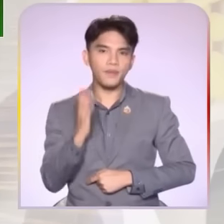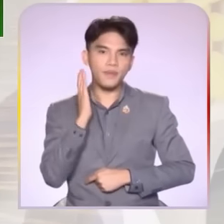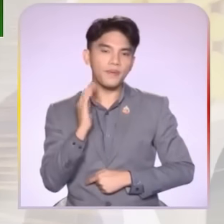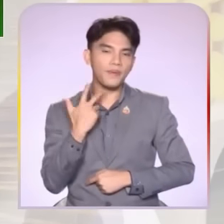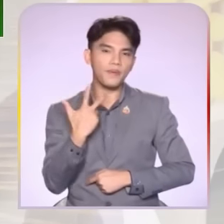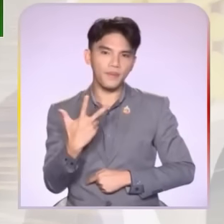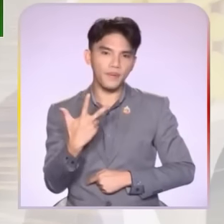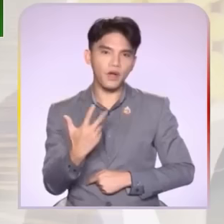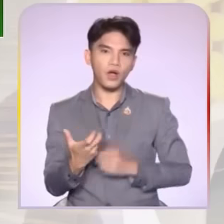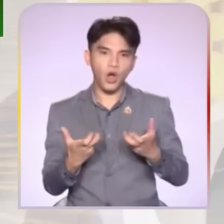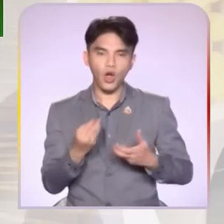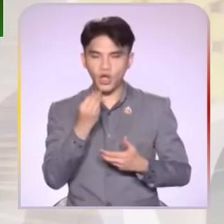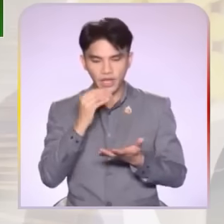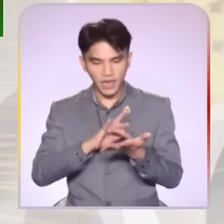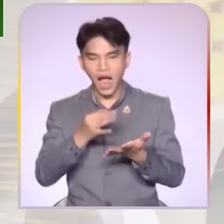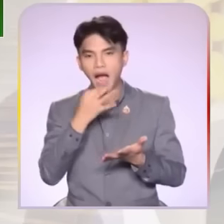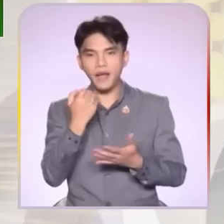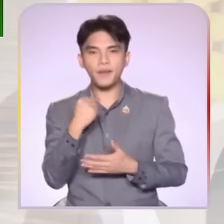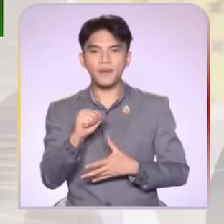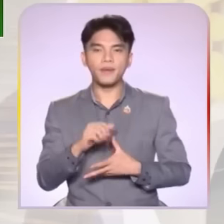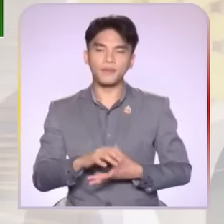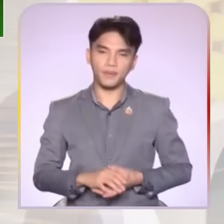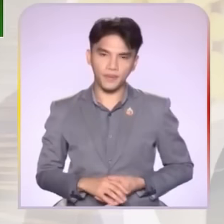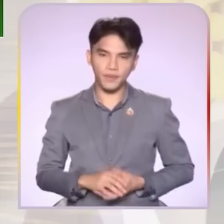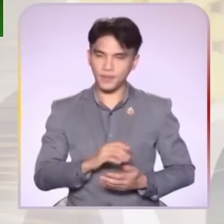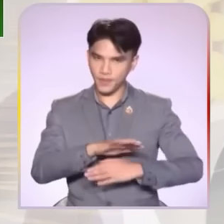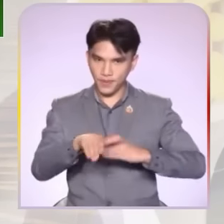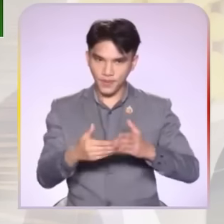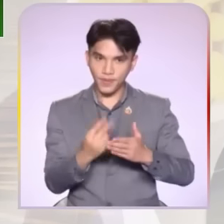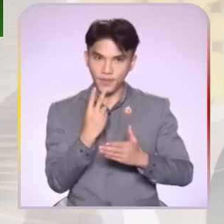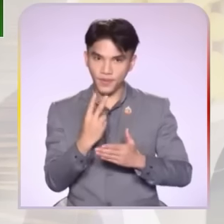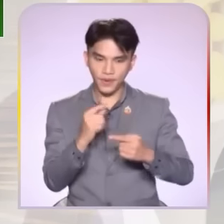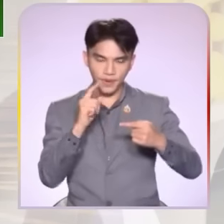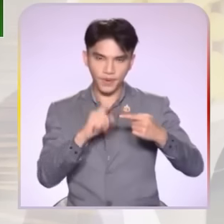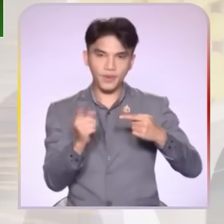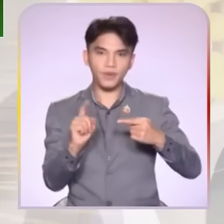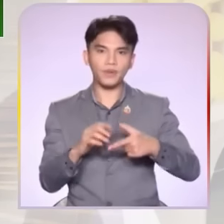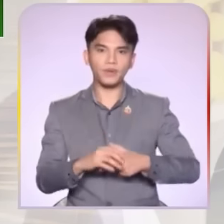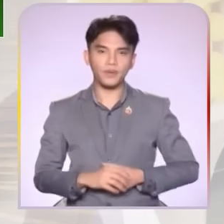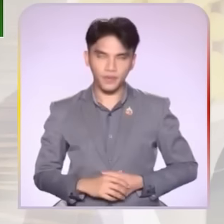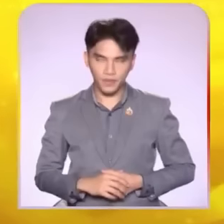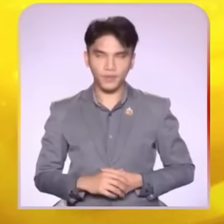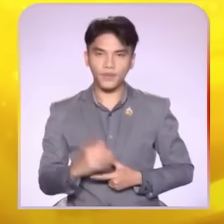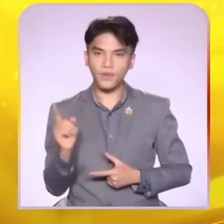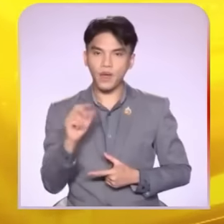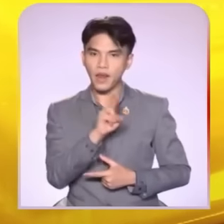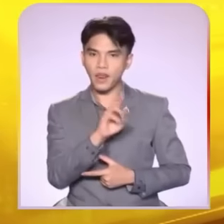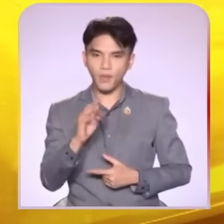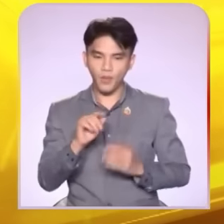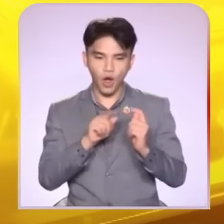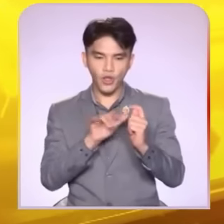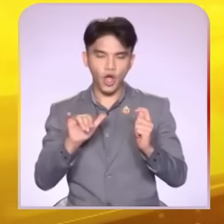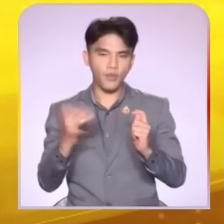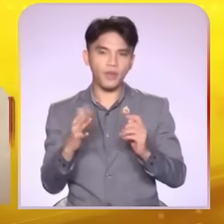รายการผลิตภัณฑ์อาหารเสริมอีก10รายการในจำนวนนี้ตรวจเจอ1รายการนะคะที่ไม่พบการแสดงในระบบของ